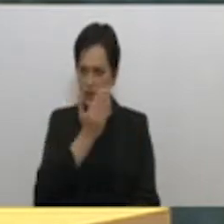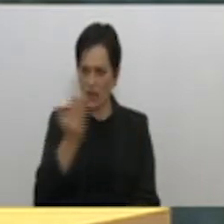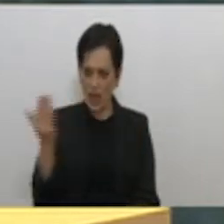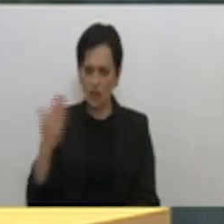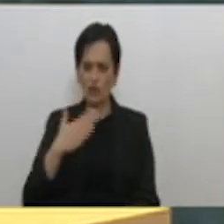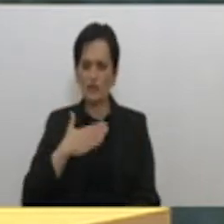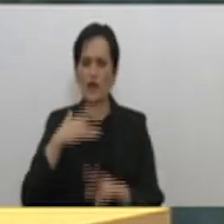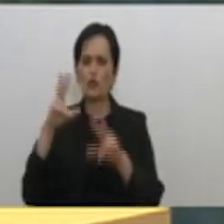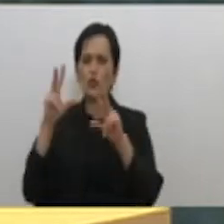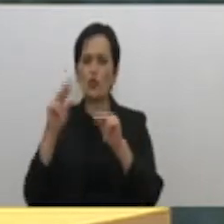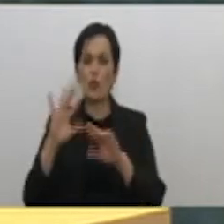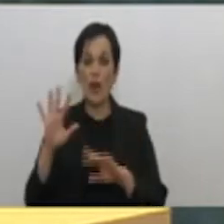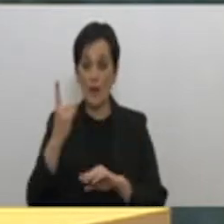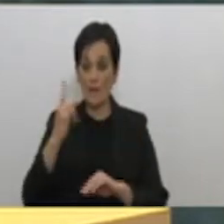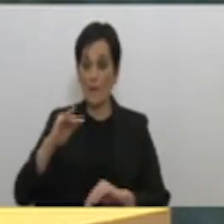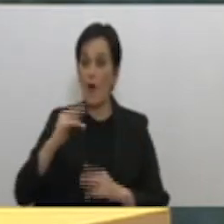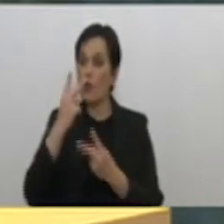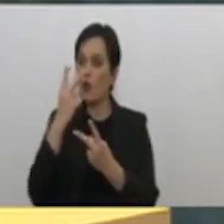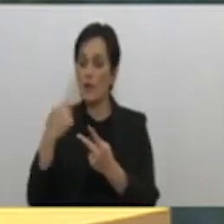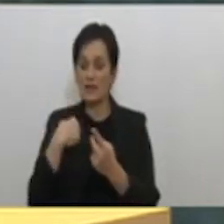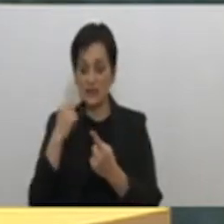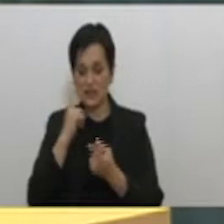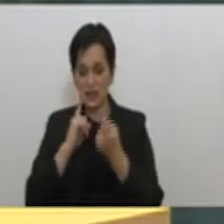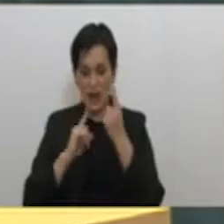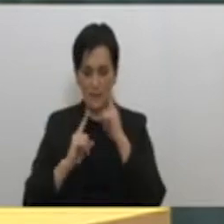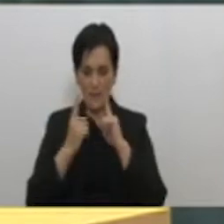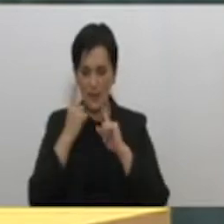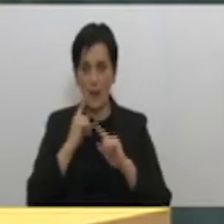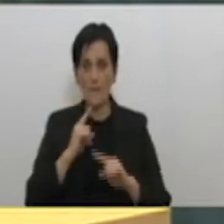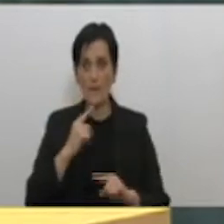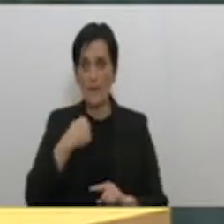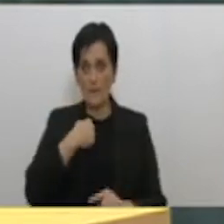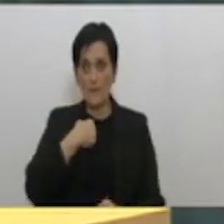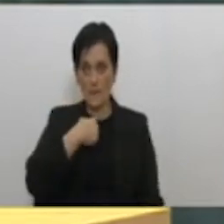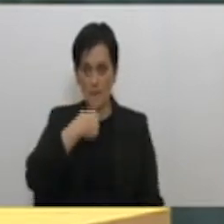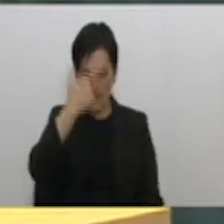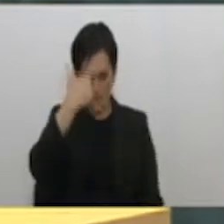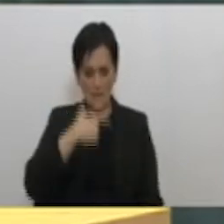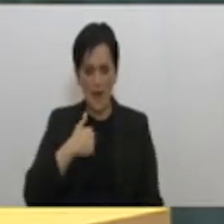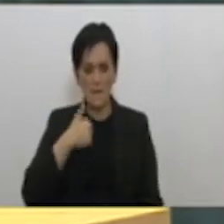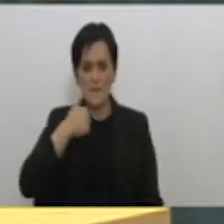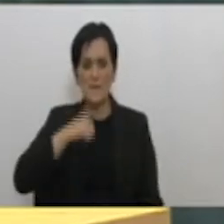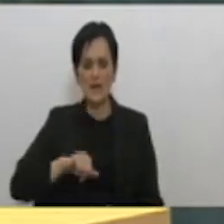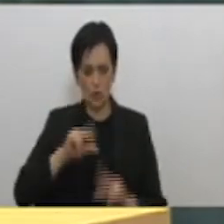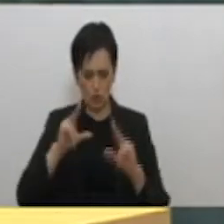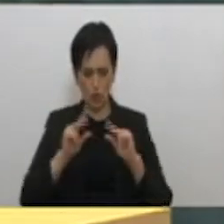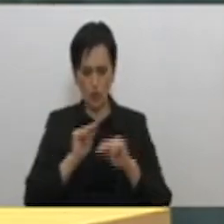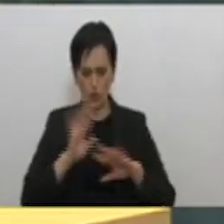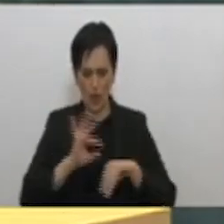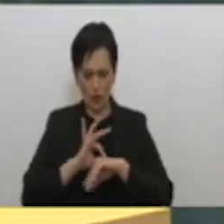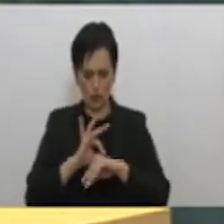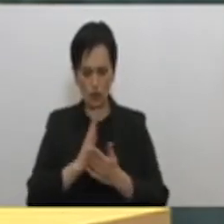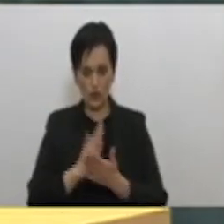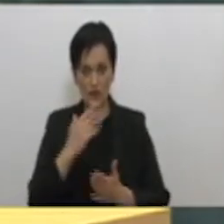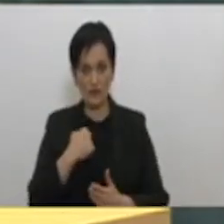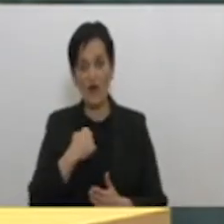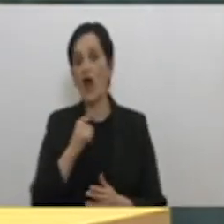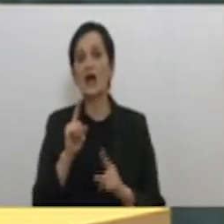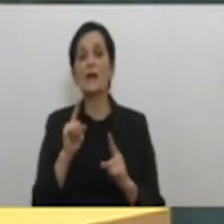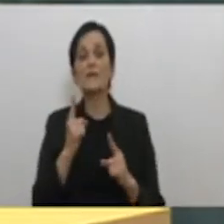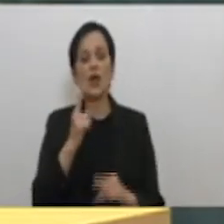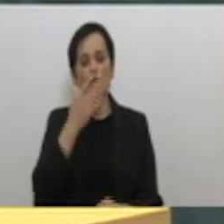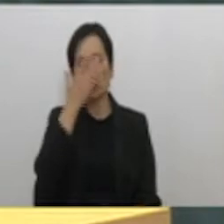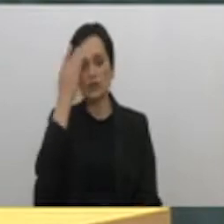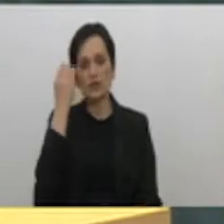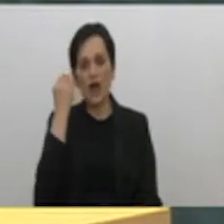da im bauștro ucureb, e hați srebleb mondis. Imitoro, med piradi ubedurebis gadam danicua. Magram, rato da guavici